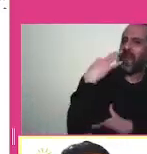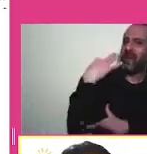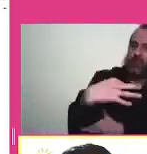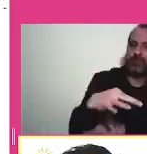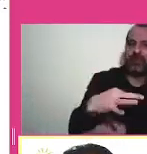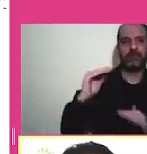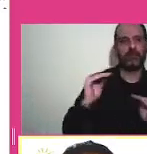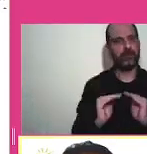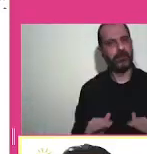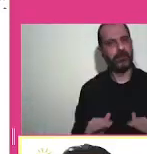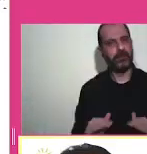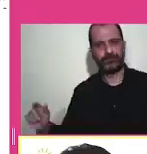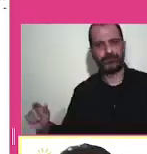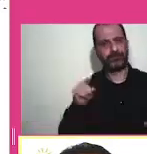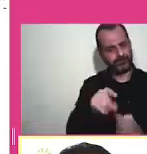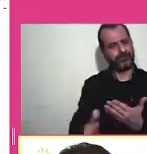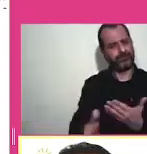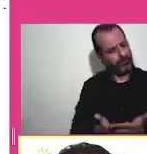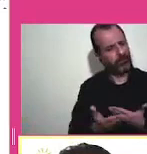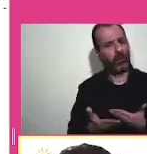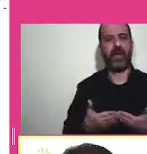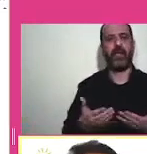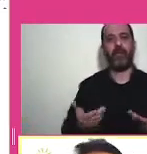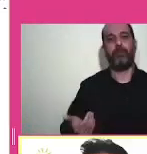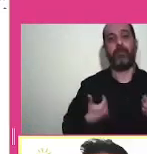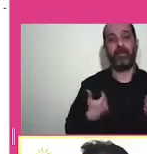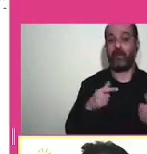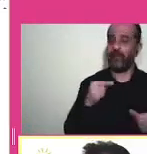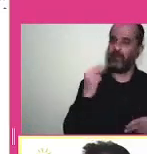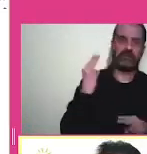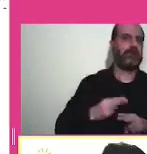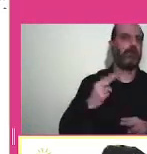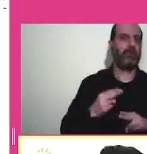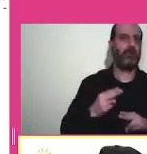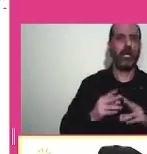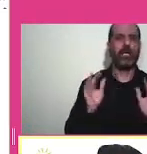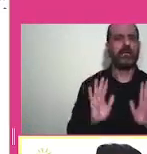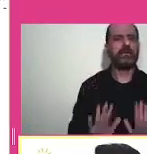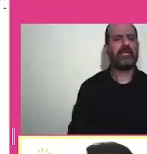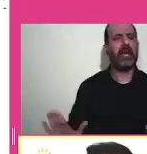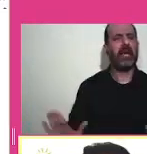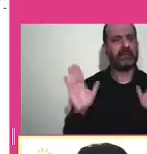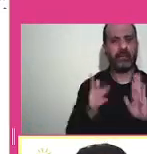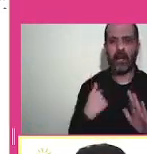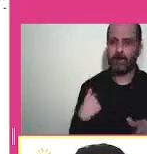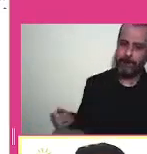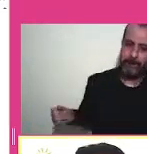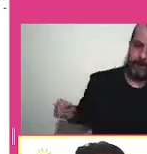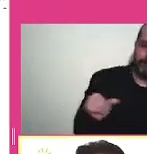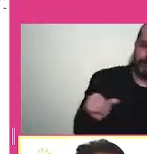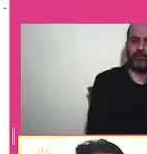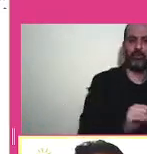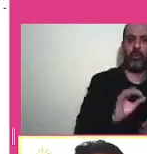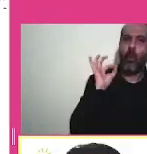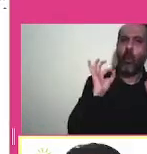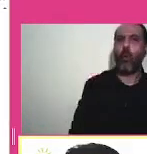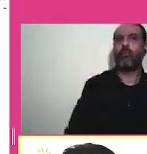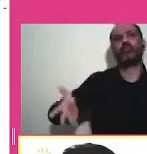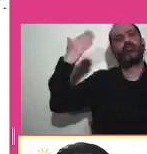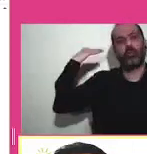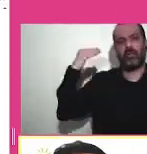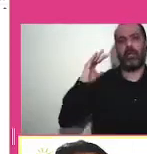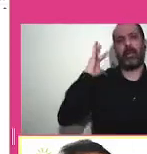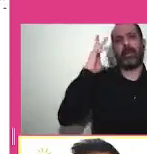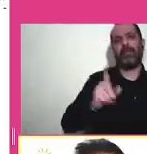νομίζω θα μας βοηθήσει πάρα πολύ έτσι σημαντικά να επανέλθουμε σιγά σιγά στην καθημερινότητά μας. Αυτά είναι τα στοιχεία